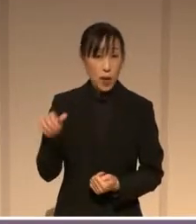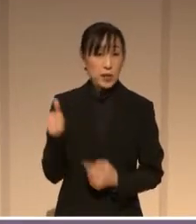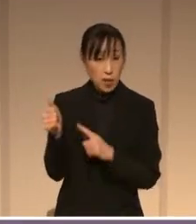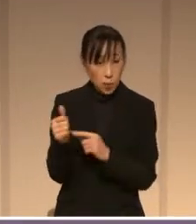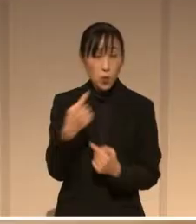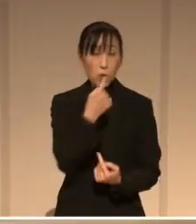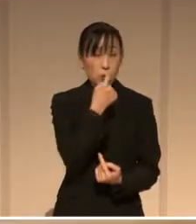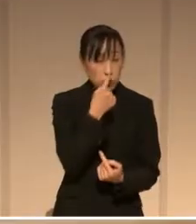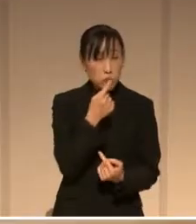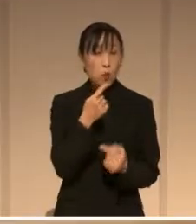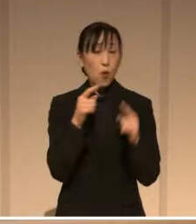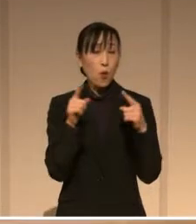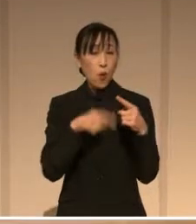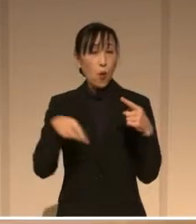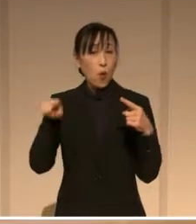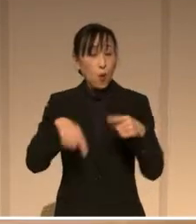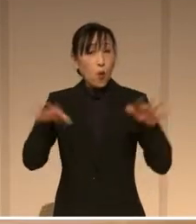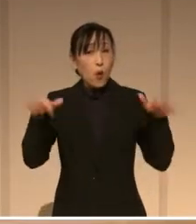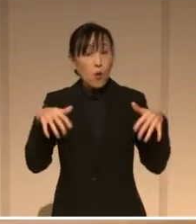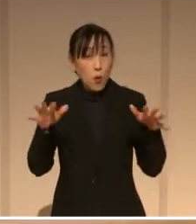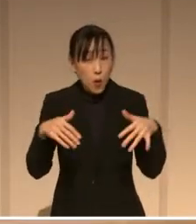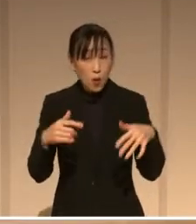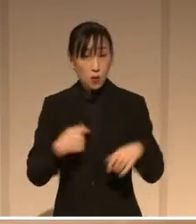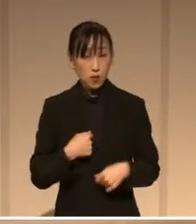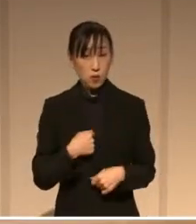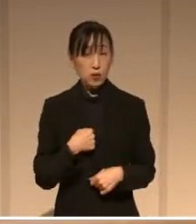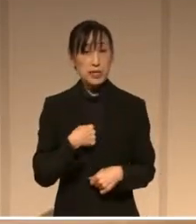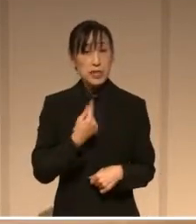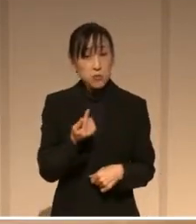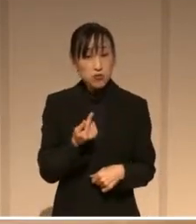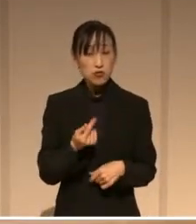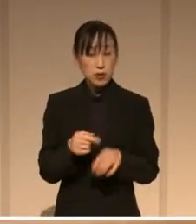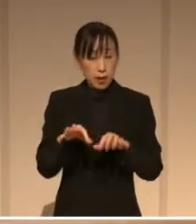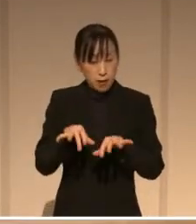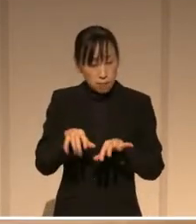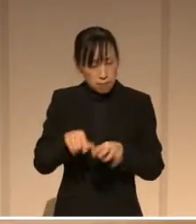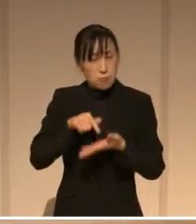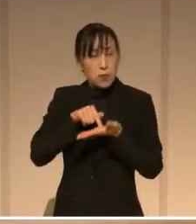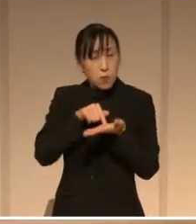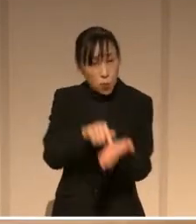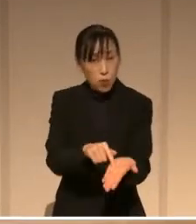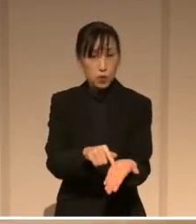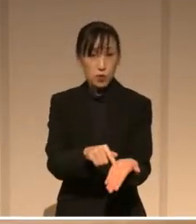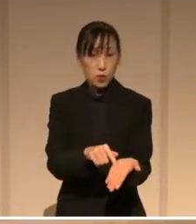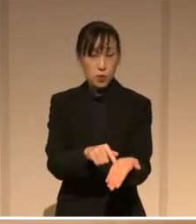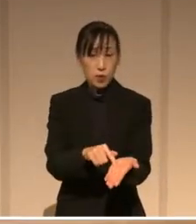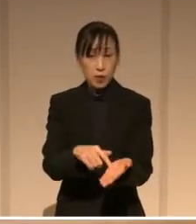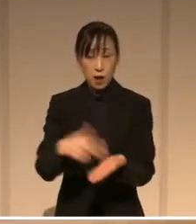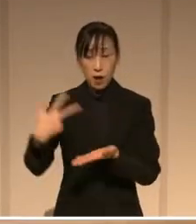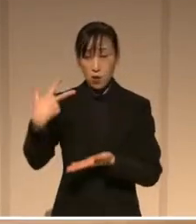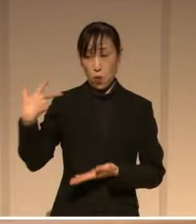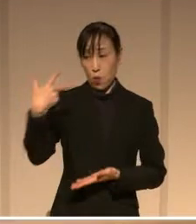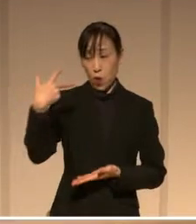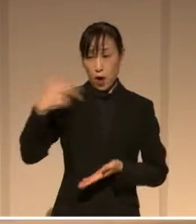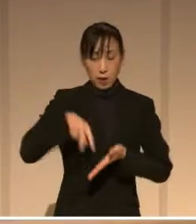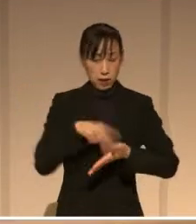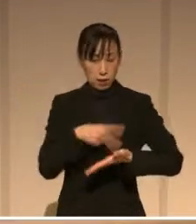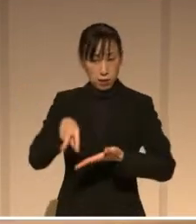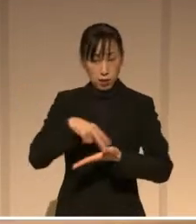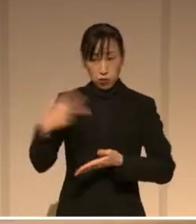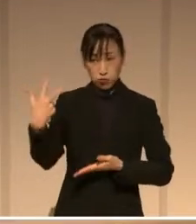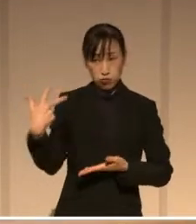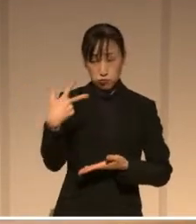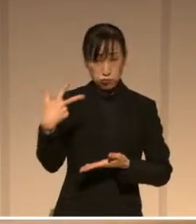エブサイトから自分でプロフィール入力して自分で撮った動画の湯url うん送って